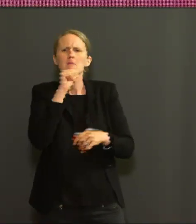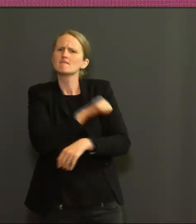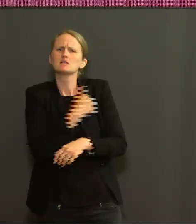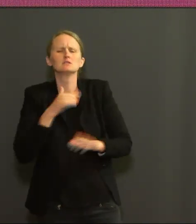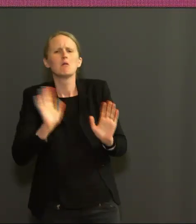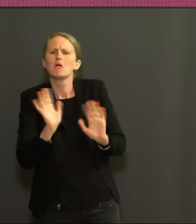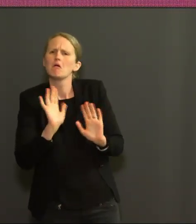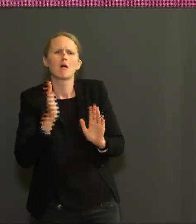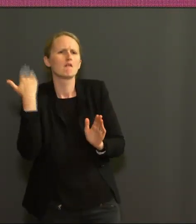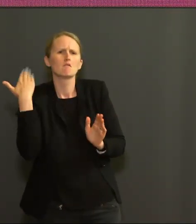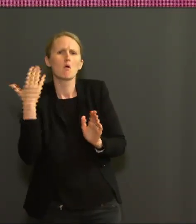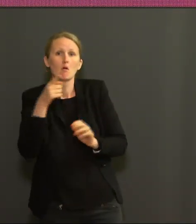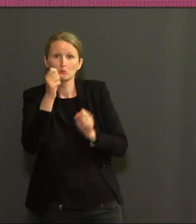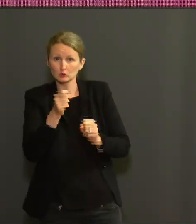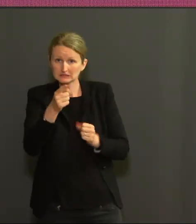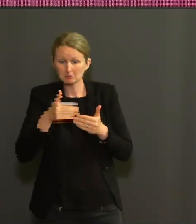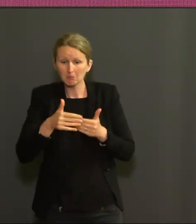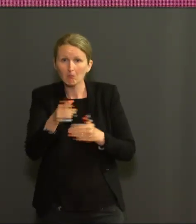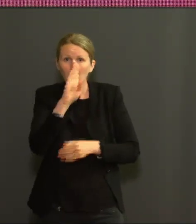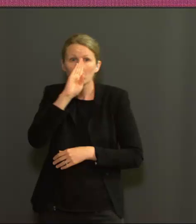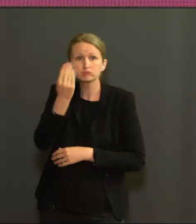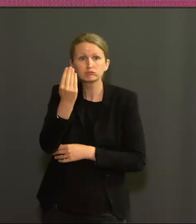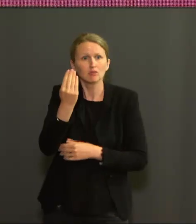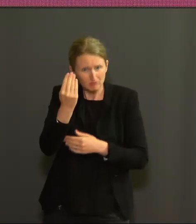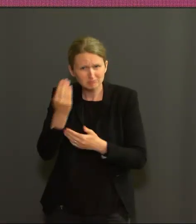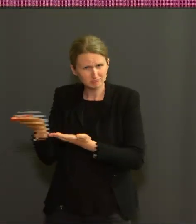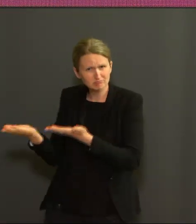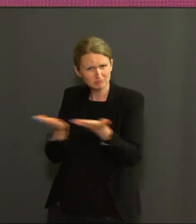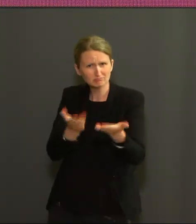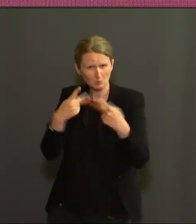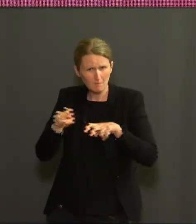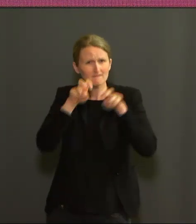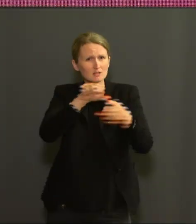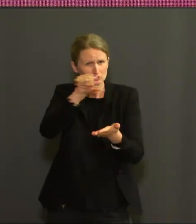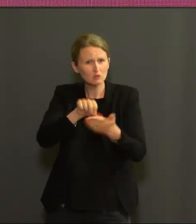centres de vaccination vous ouvrent leurs portes encore tout l'été.